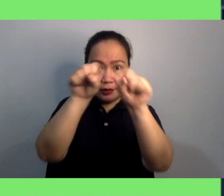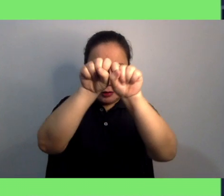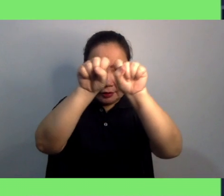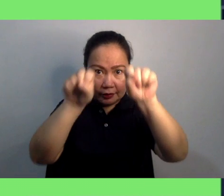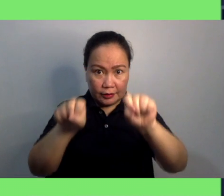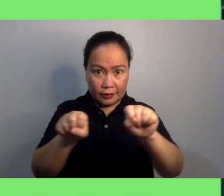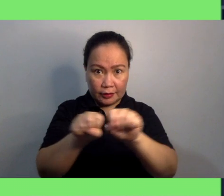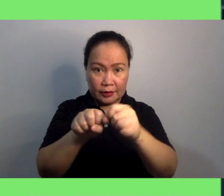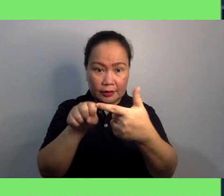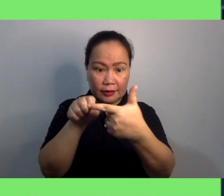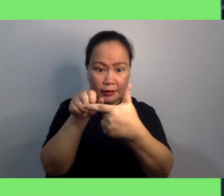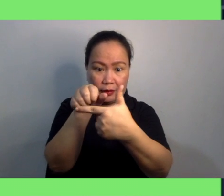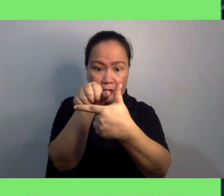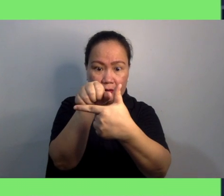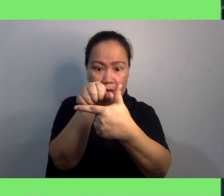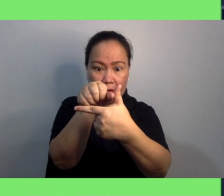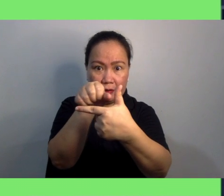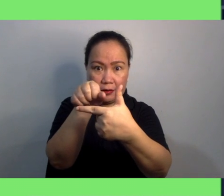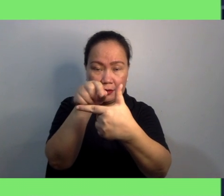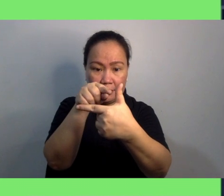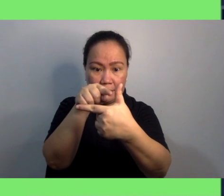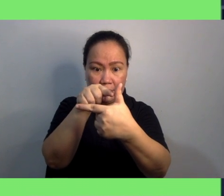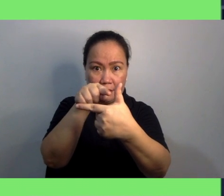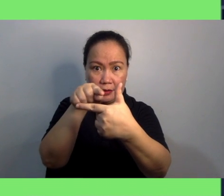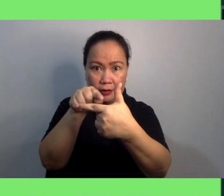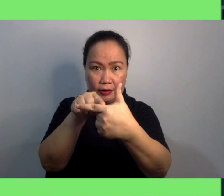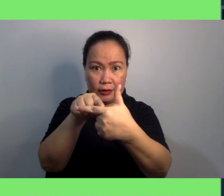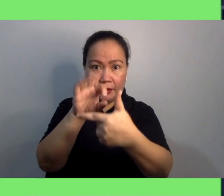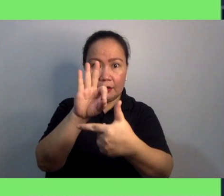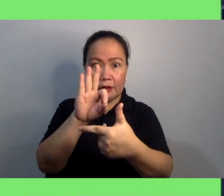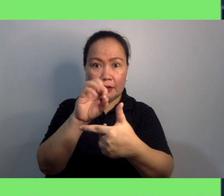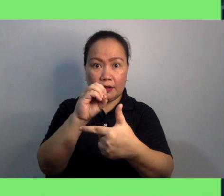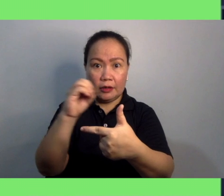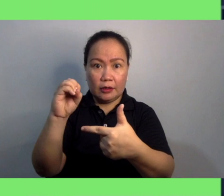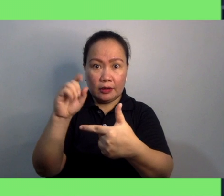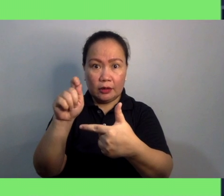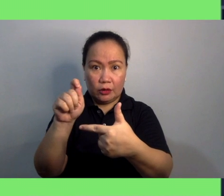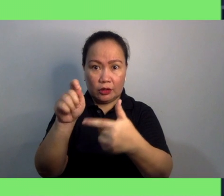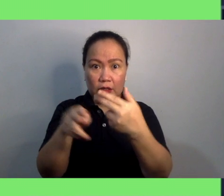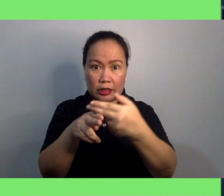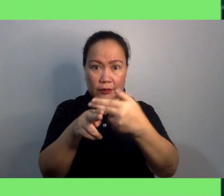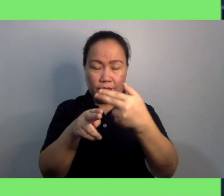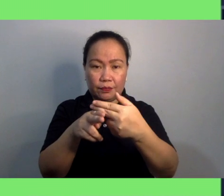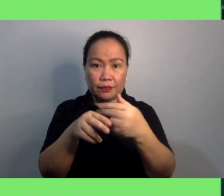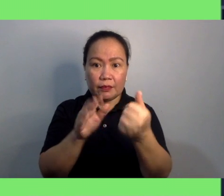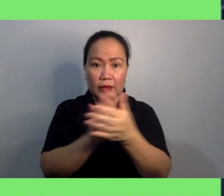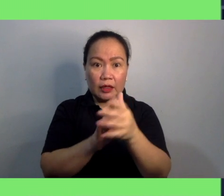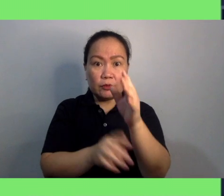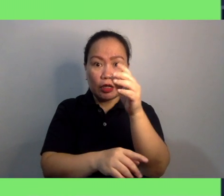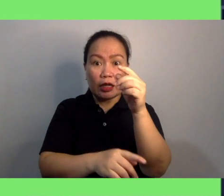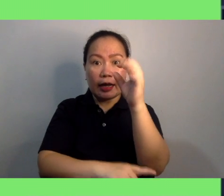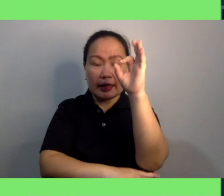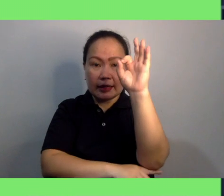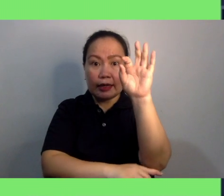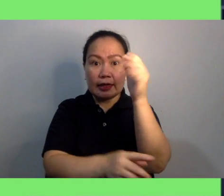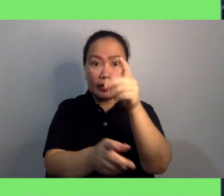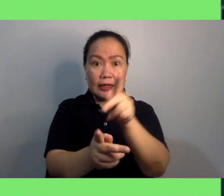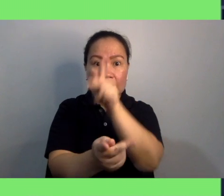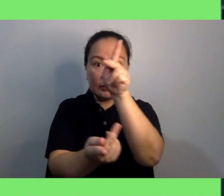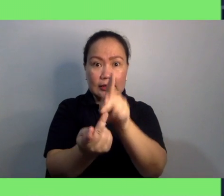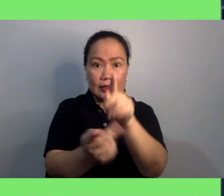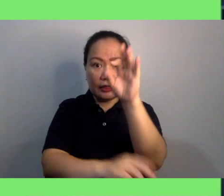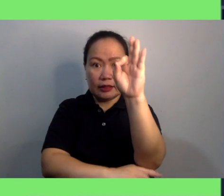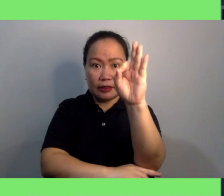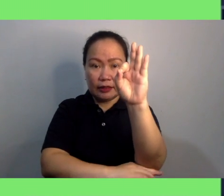tawag po natin dito ay foot. So, ito po yung illustration ng 90 degrees. Okay,